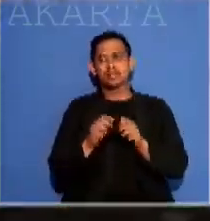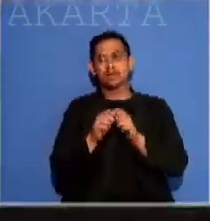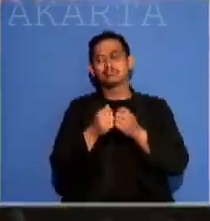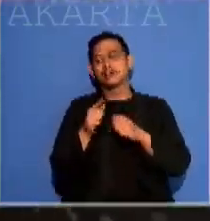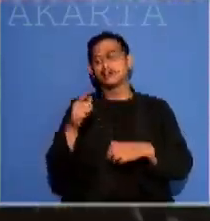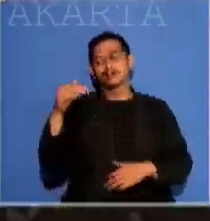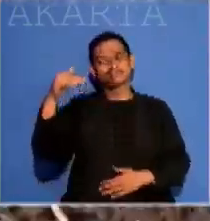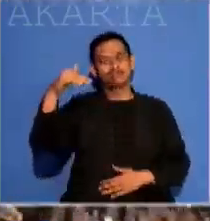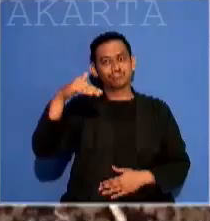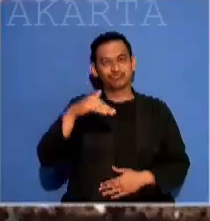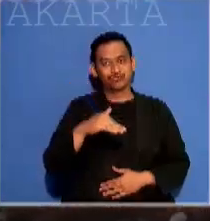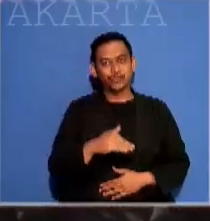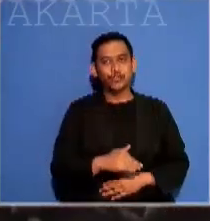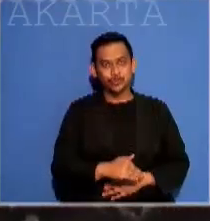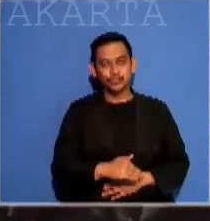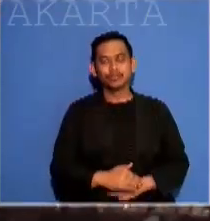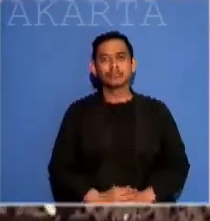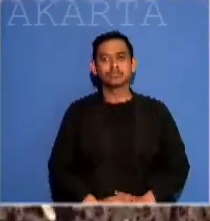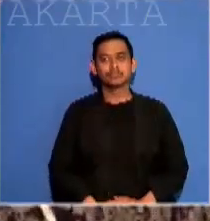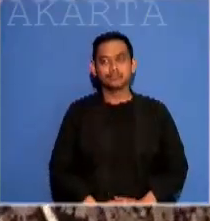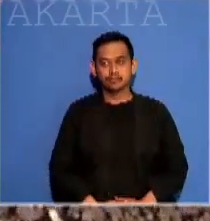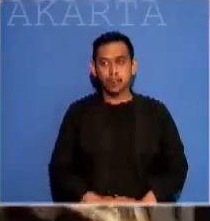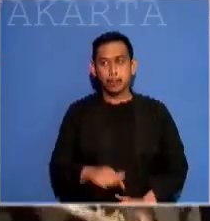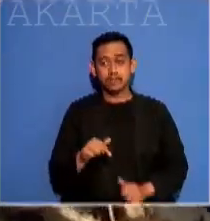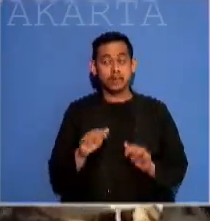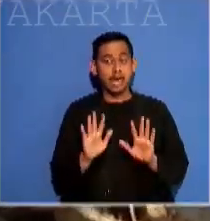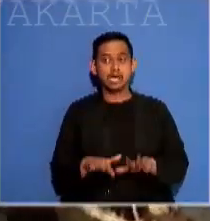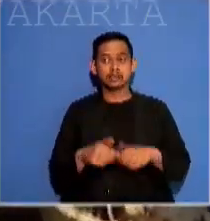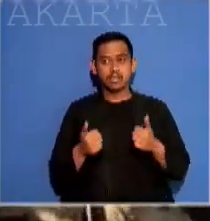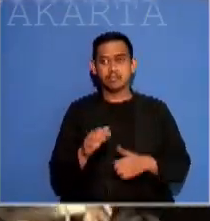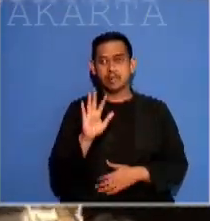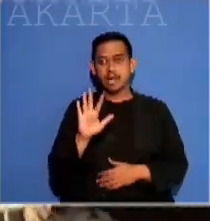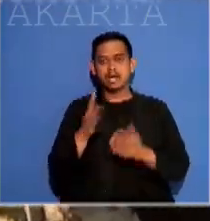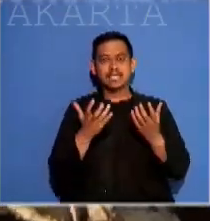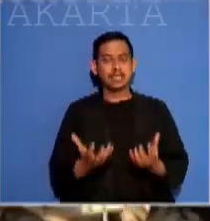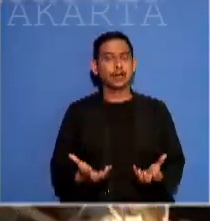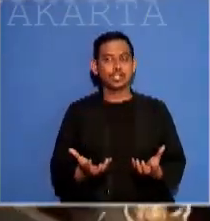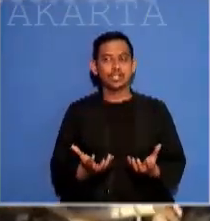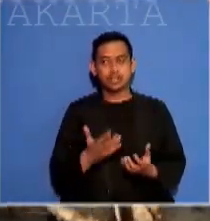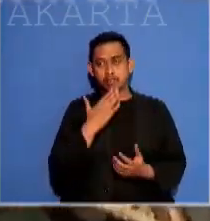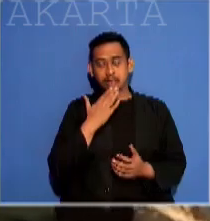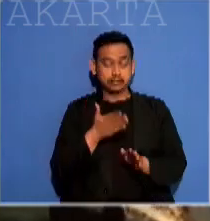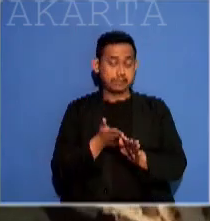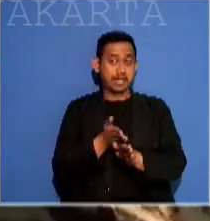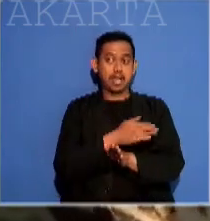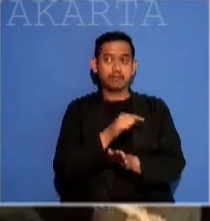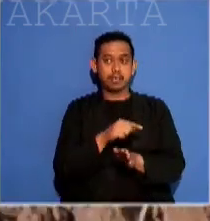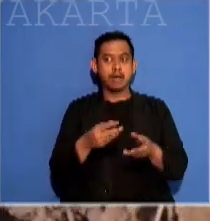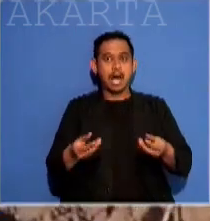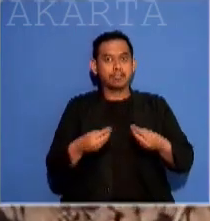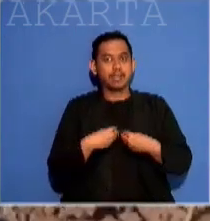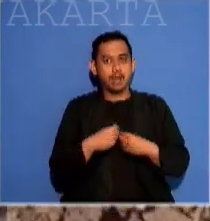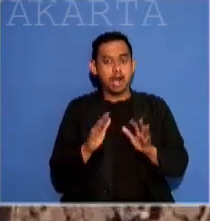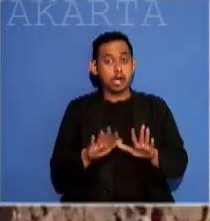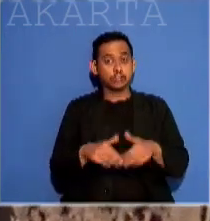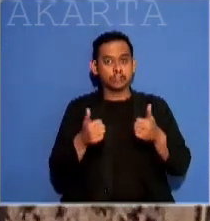Sakmenika piyambakipun namung pikantuk asil panen gangsal kuintal, kamangka ing mongso panen saderengipun saged pikantuk